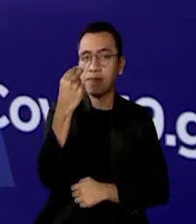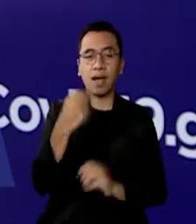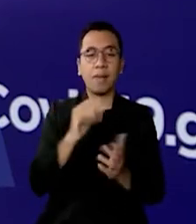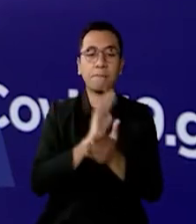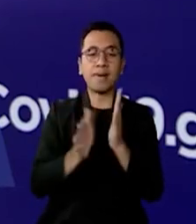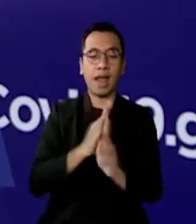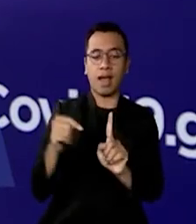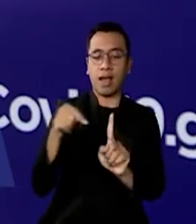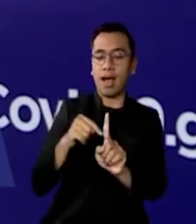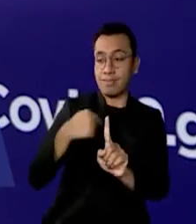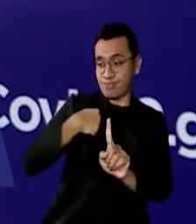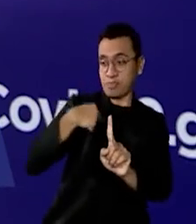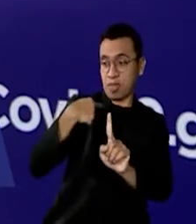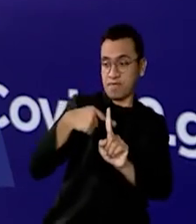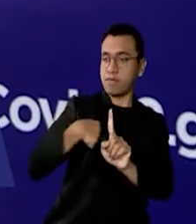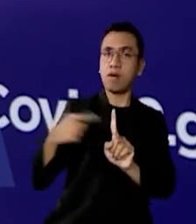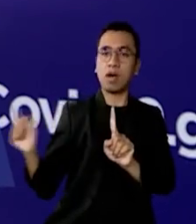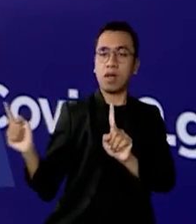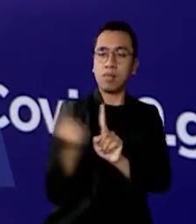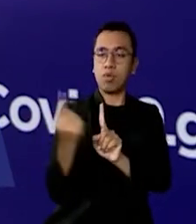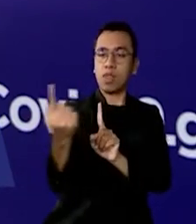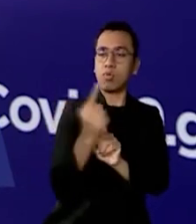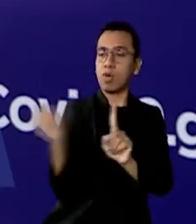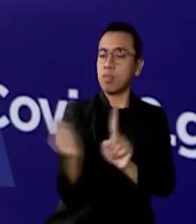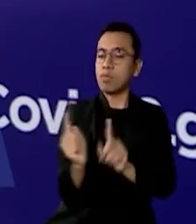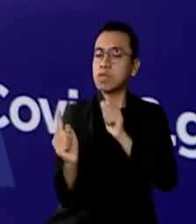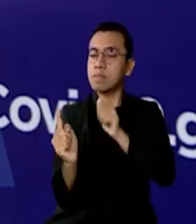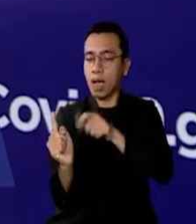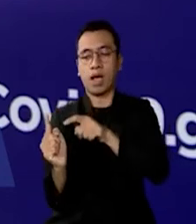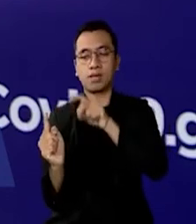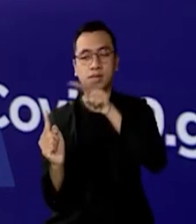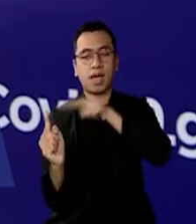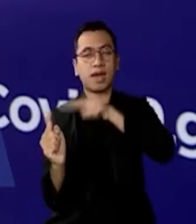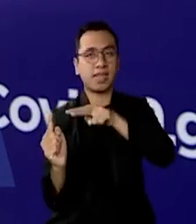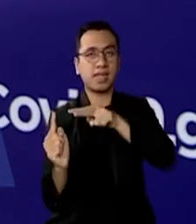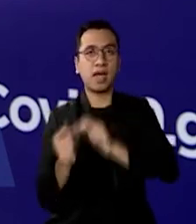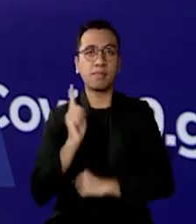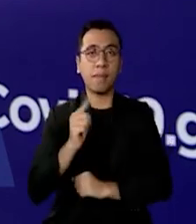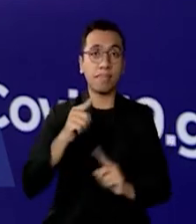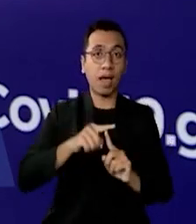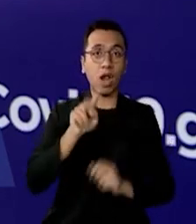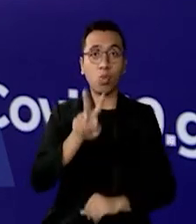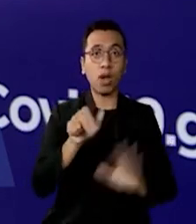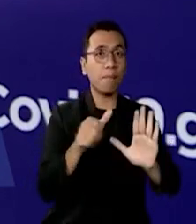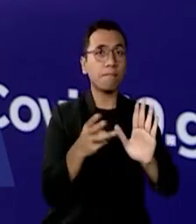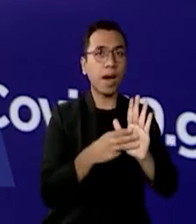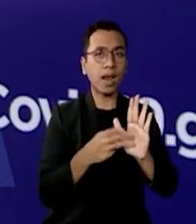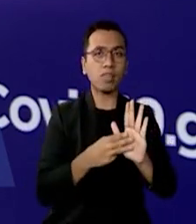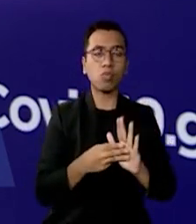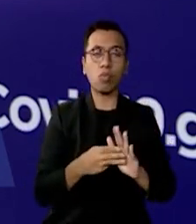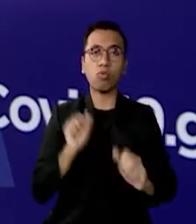gelombang yang kedua karena waktu itu baru banget deh tanggal 26 Mar Tuhan baru barulah jadi sangat